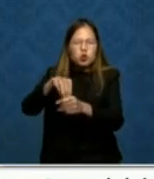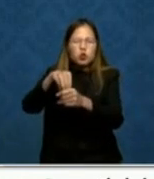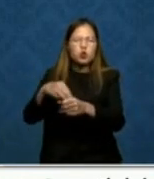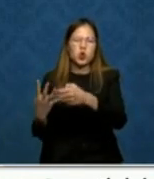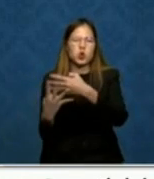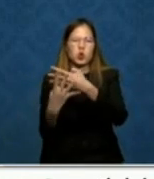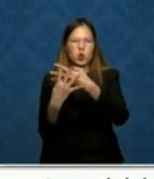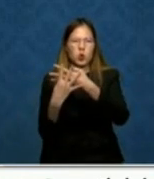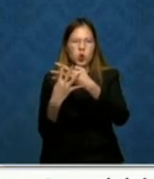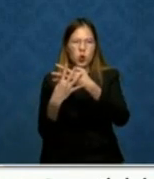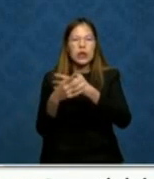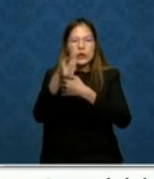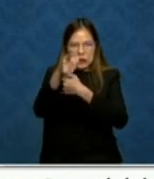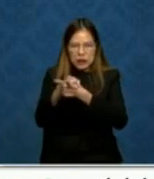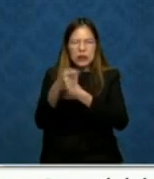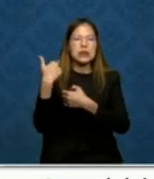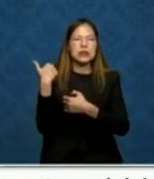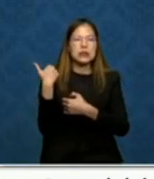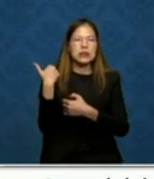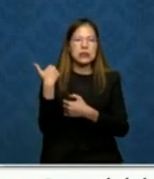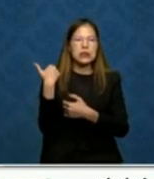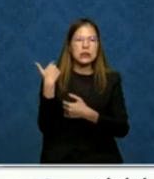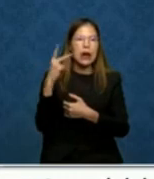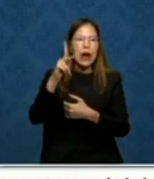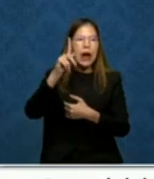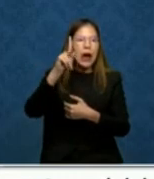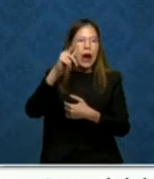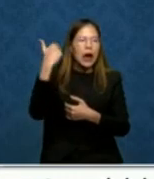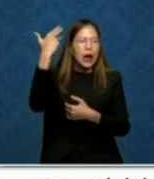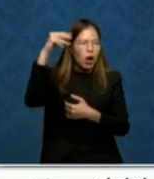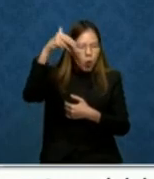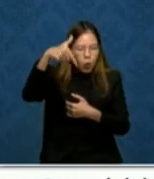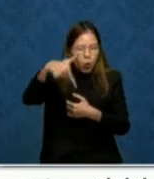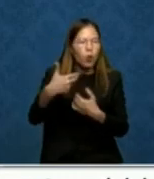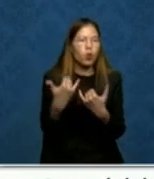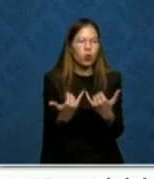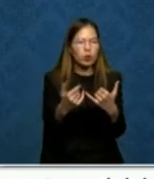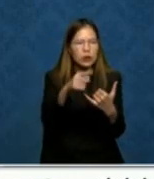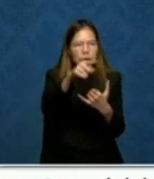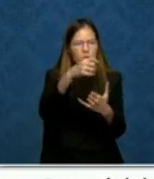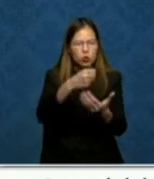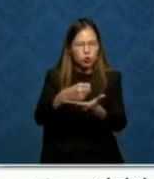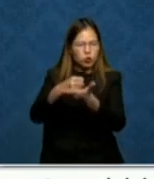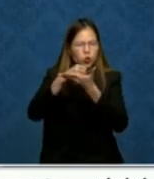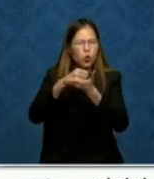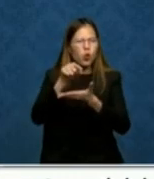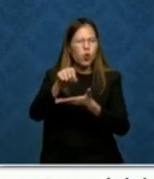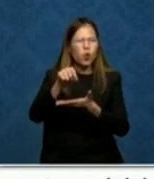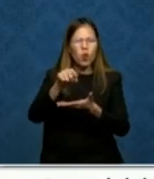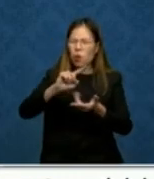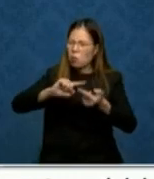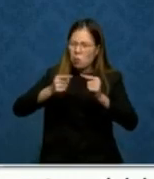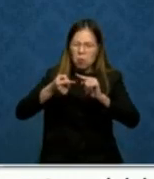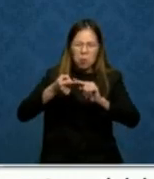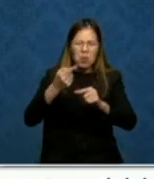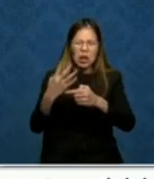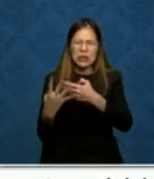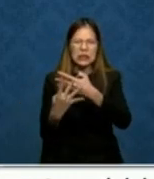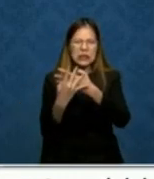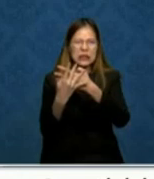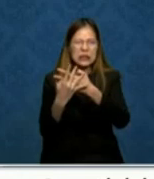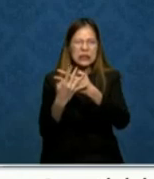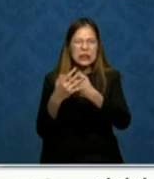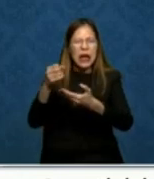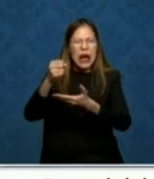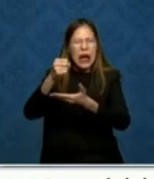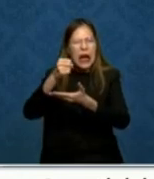ด์นี้นี่คือเรื่องจริงที่ผ่านมาไม่นานนช.บางขวางร้องสภาทนายความขอให้ช่วยเพราะถูกเพื่อนนักโทษวางยานอนหลับและ